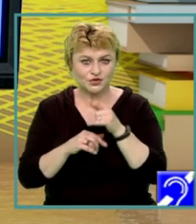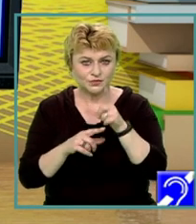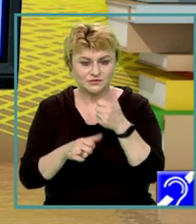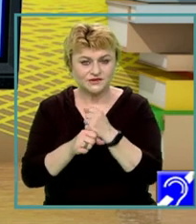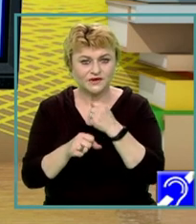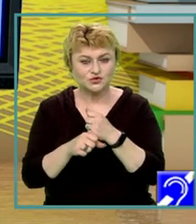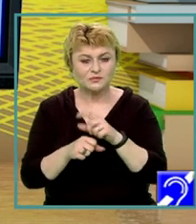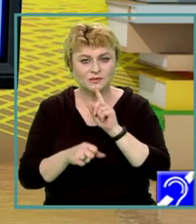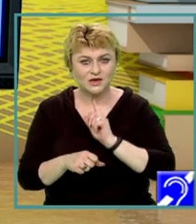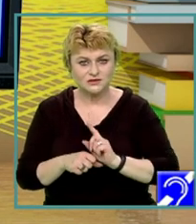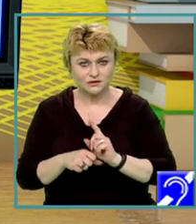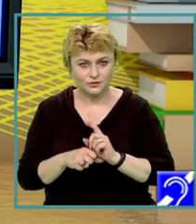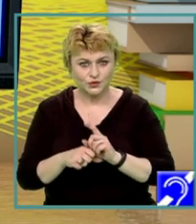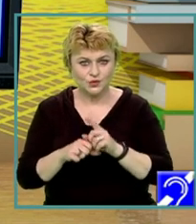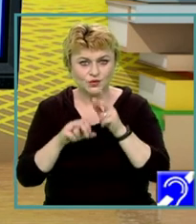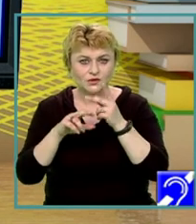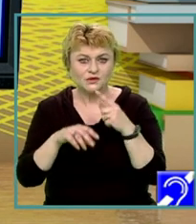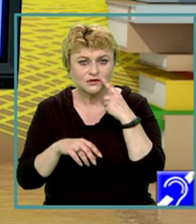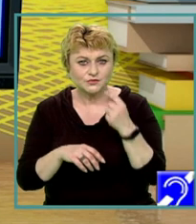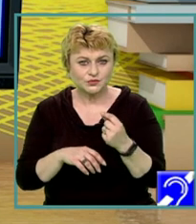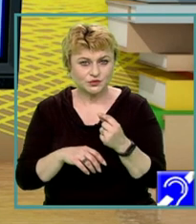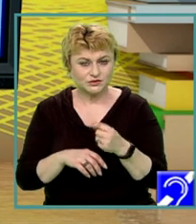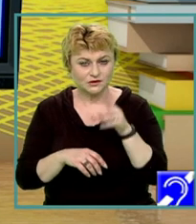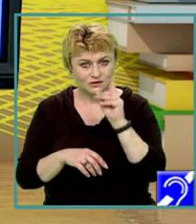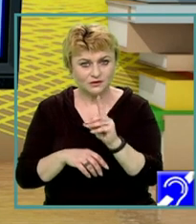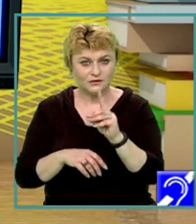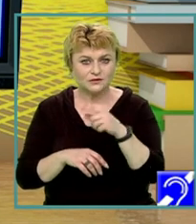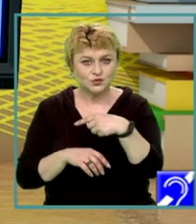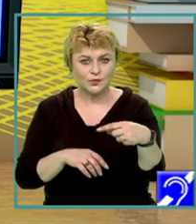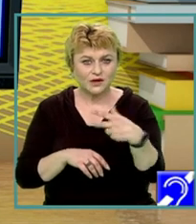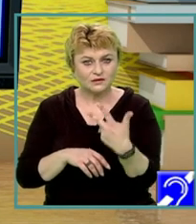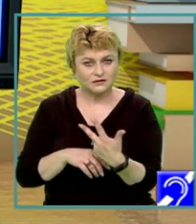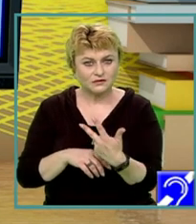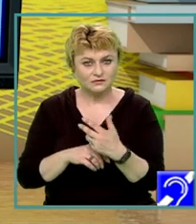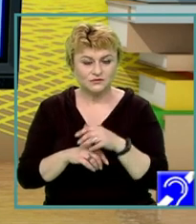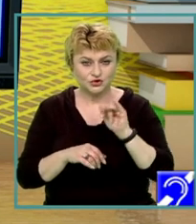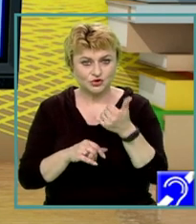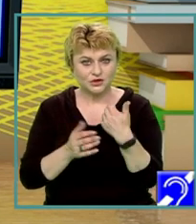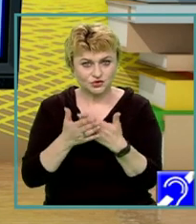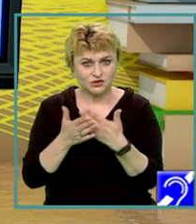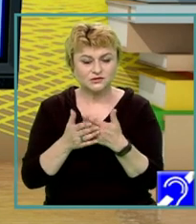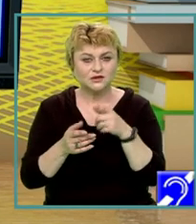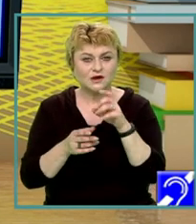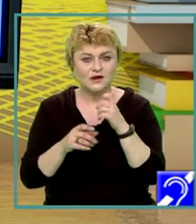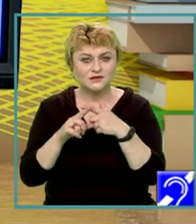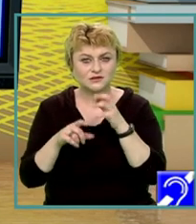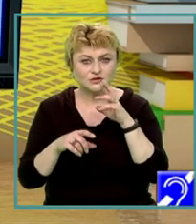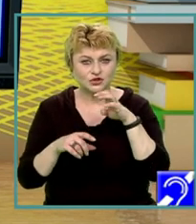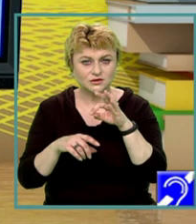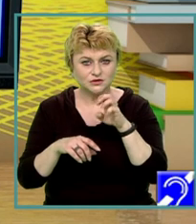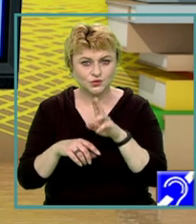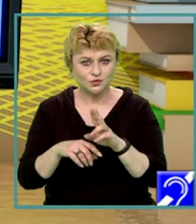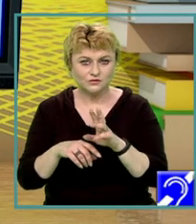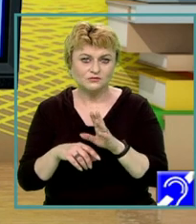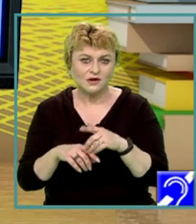obținând în final rezultatul 2 supra 3 Așadar în acest exercițiu neam fixat câteva noțiuni